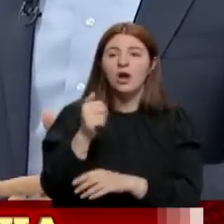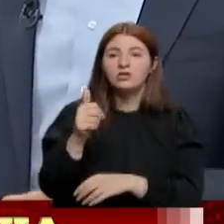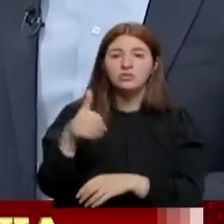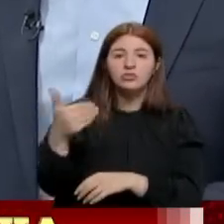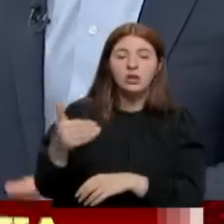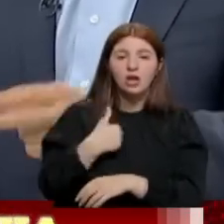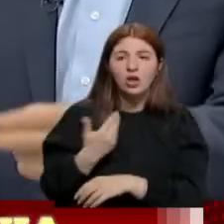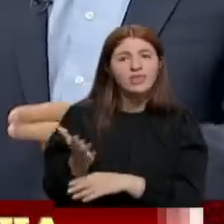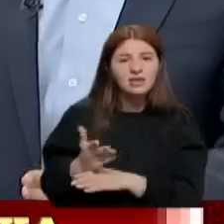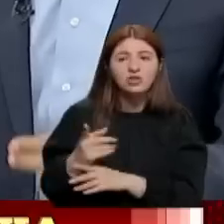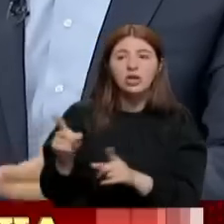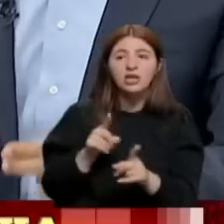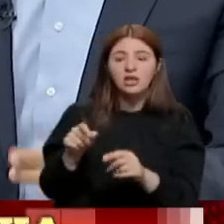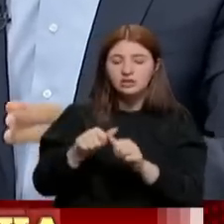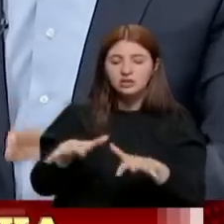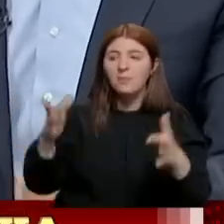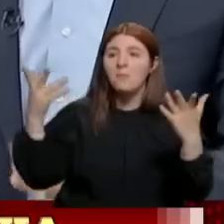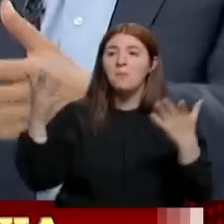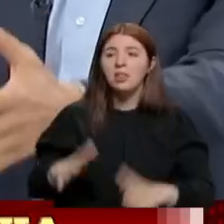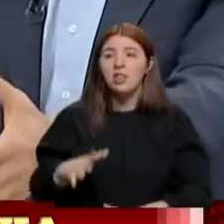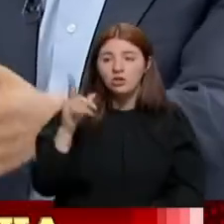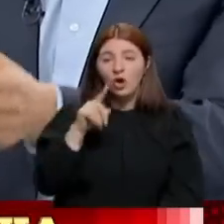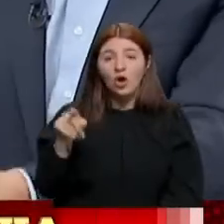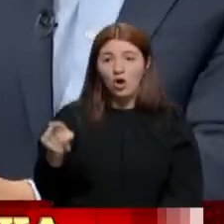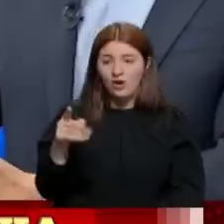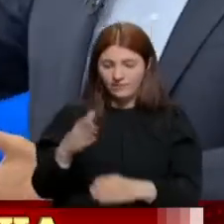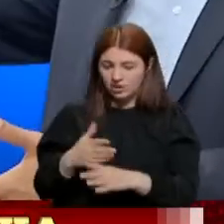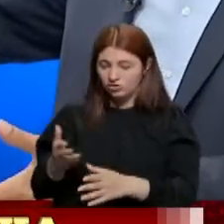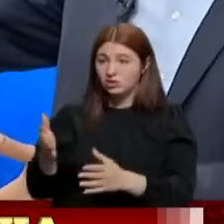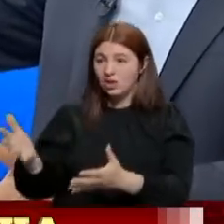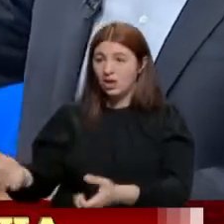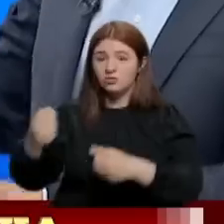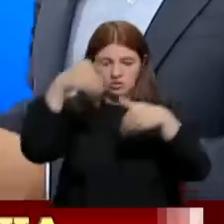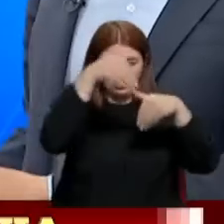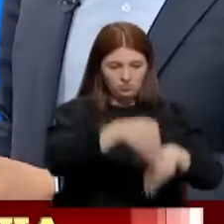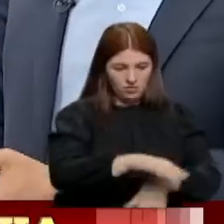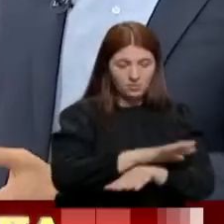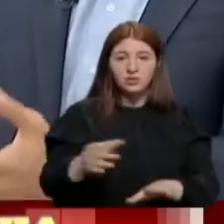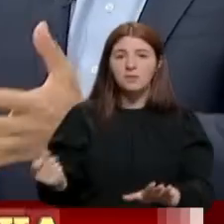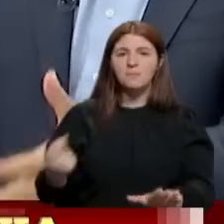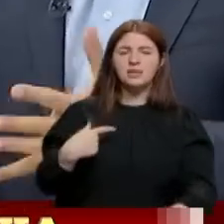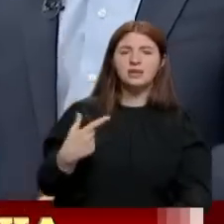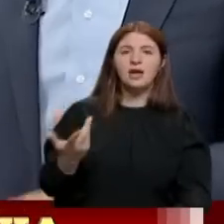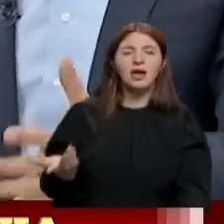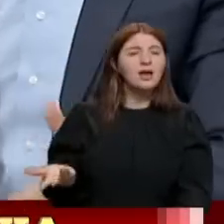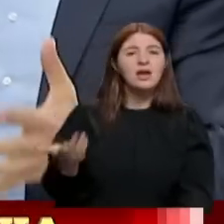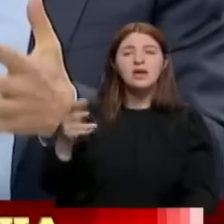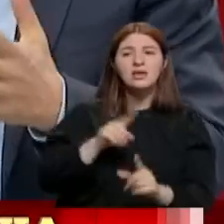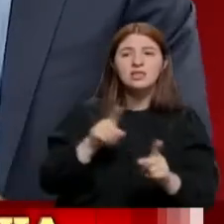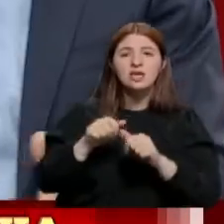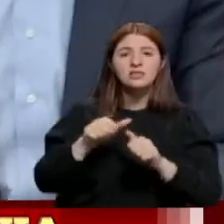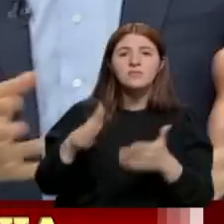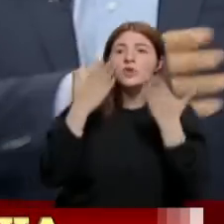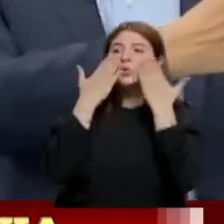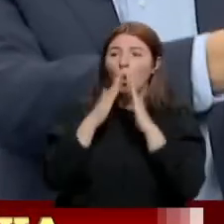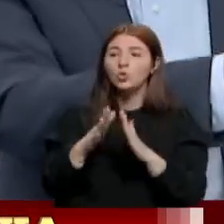günde ulaşıyor. Niye? İnternet altyapısı çöktüğü için, yani o yurttaşımız çıkarılıp defnedildikten sonra mesaj ulaşıyor. Çünkü internet altyapısı